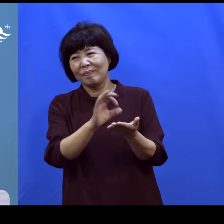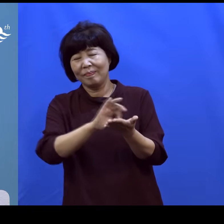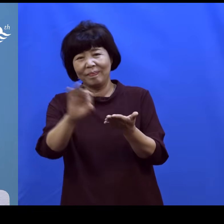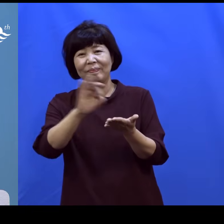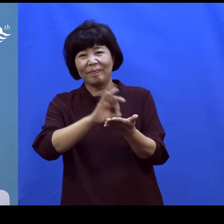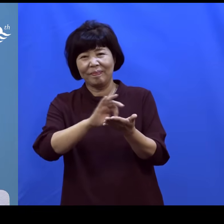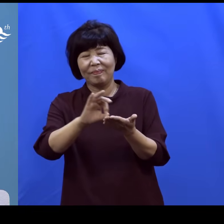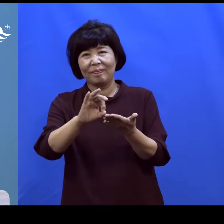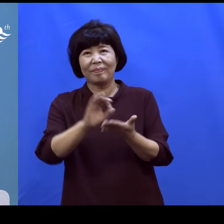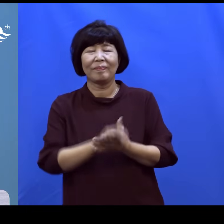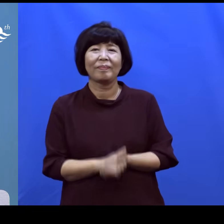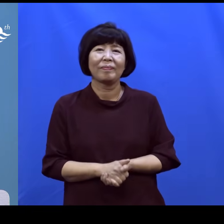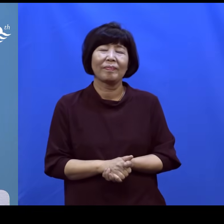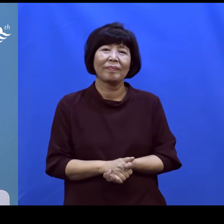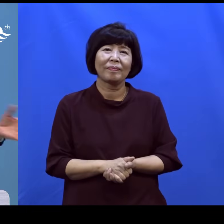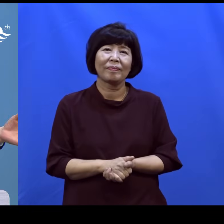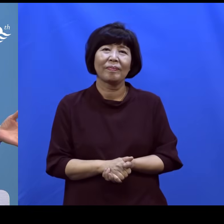하나님이.